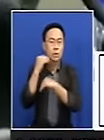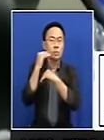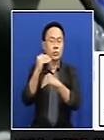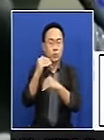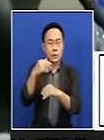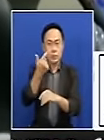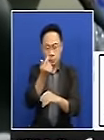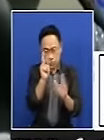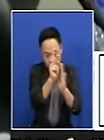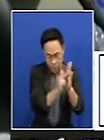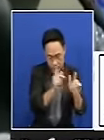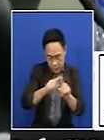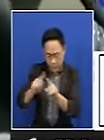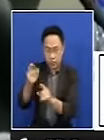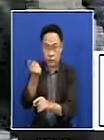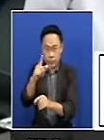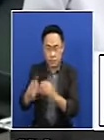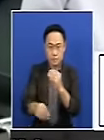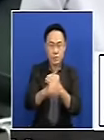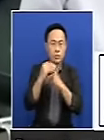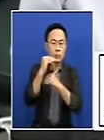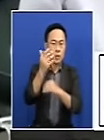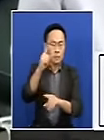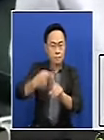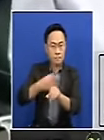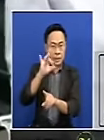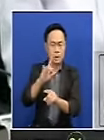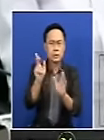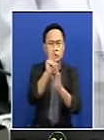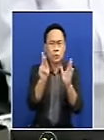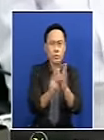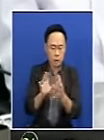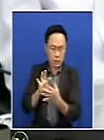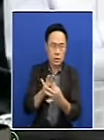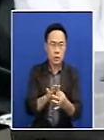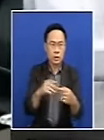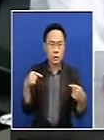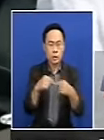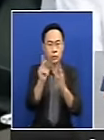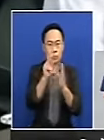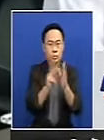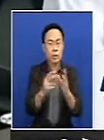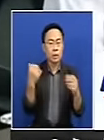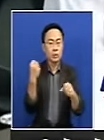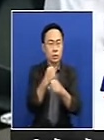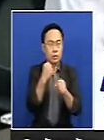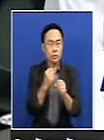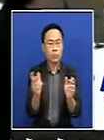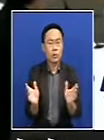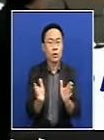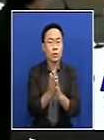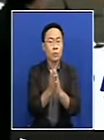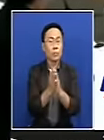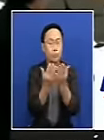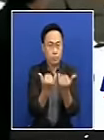ใน8เดือนค่ะ ครับถ้าไปดูรายละเอียดของกฎหมายลูกหรือว่าร่างพระราชบัญญัติประกอบรัฐธรรมนูญดังนี้